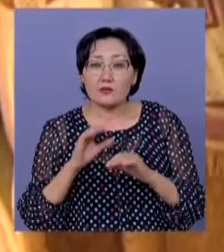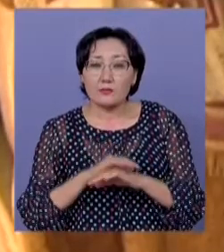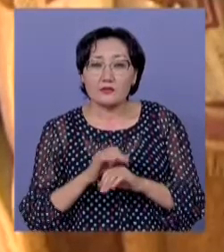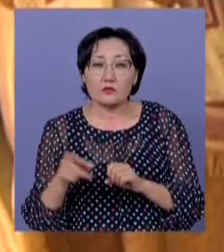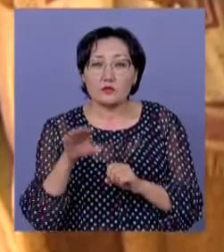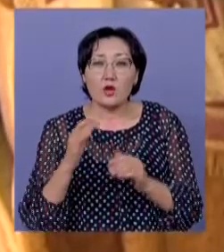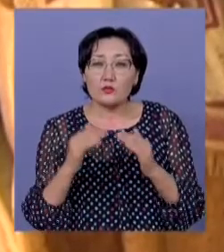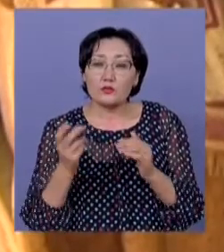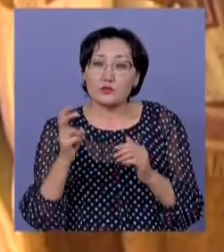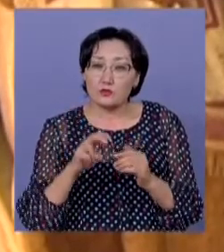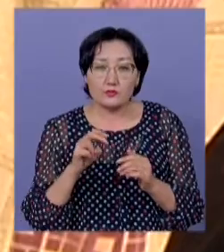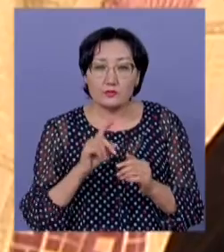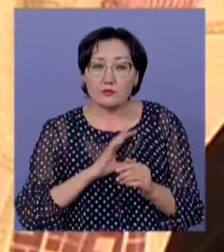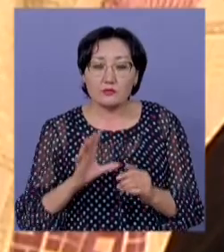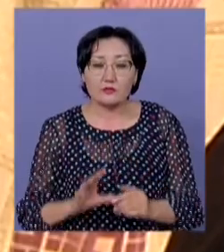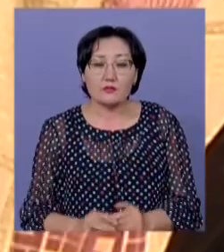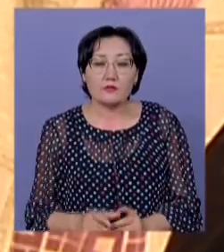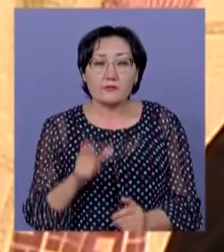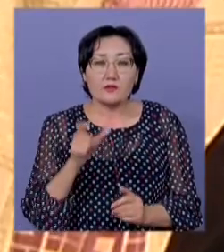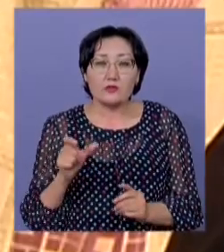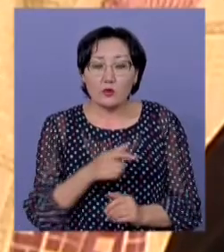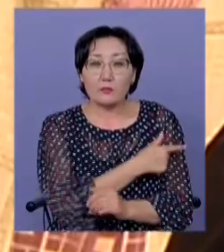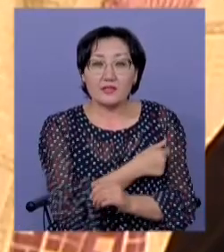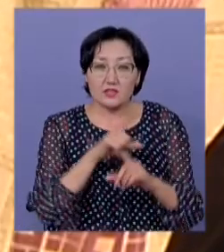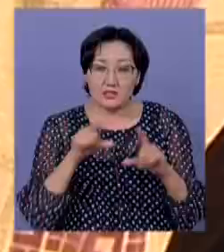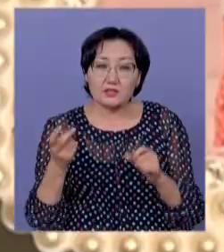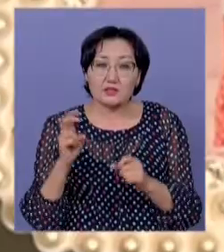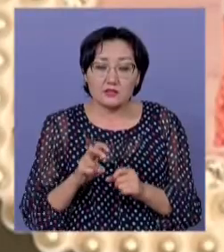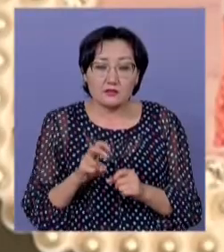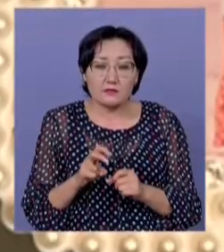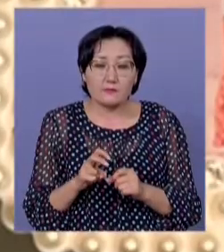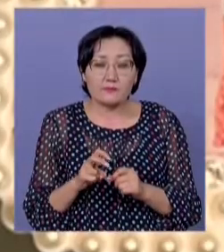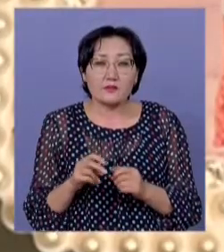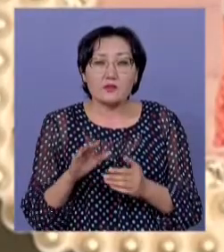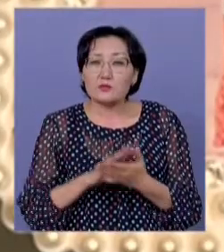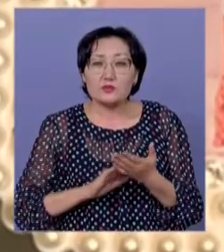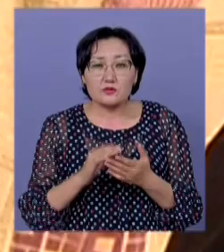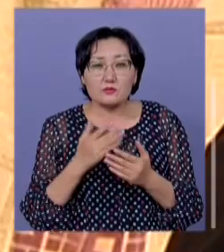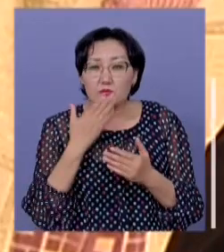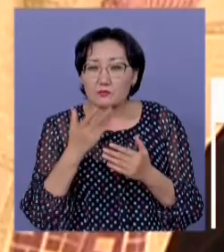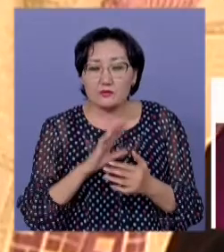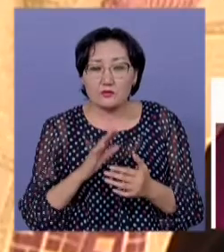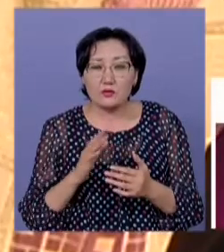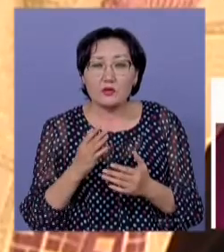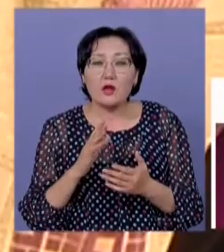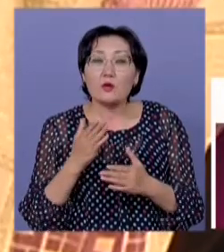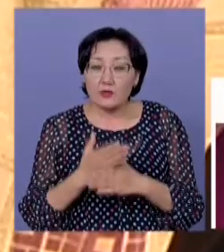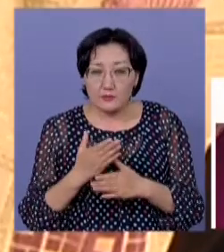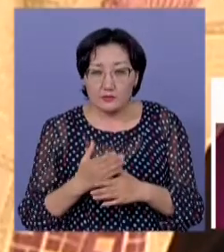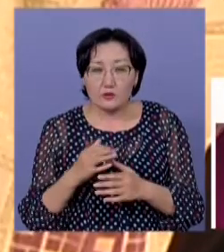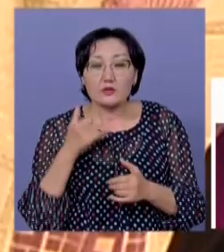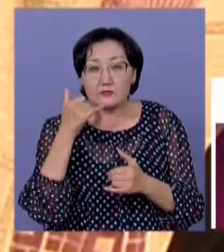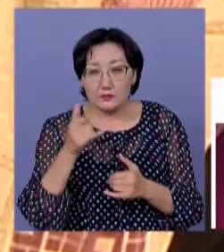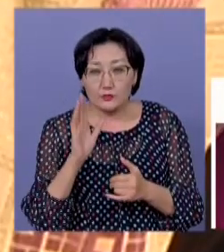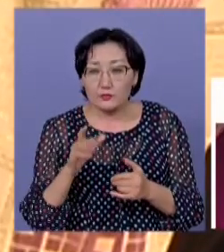үйге келуге жарамады деп отыр. Ол кісілер больницаға келді, бірақ көп ештеңе сұраған жоқ. Әлде көмектесеміз, хабарласамыз деді,